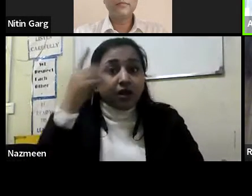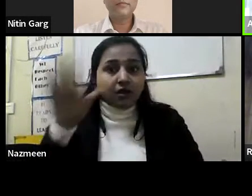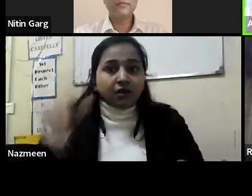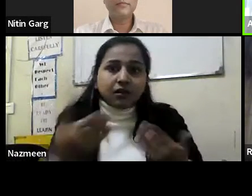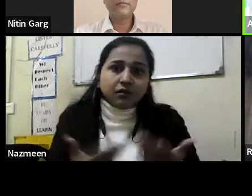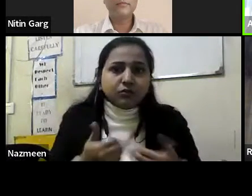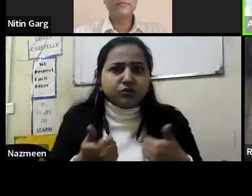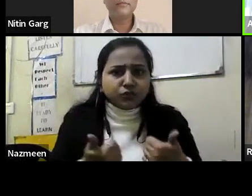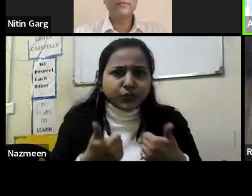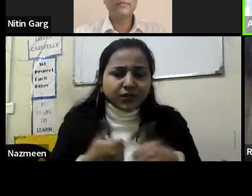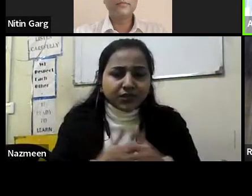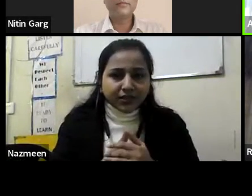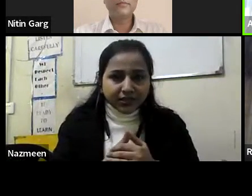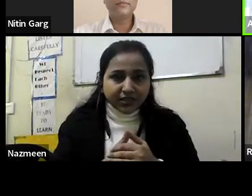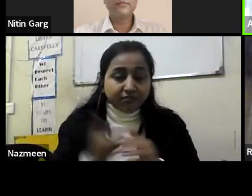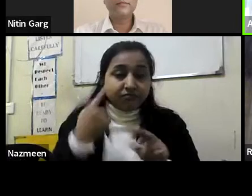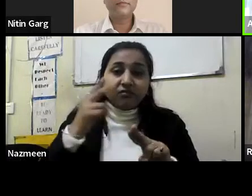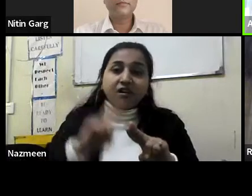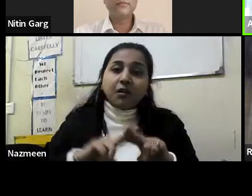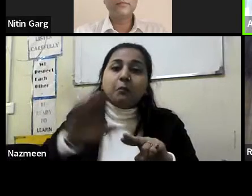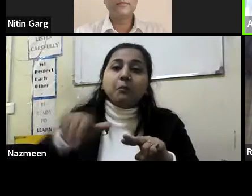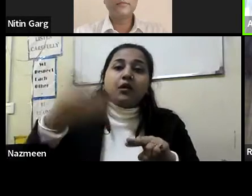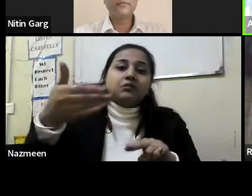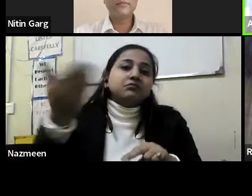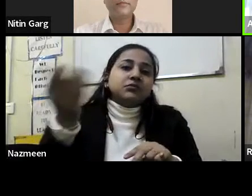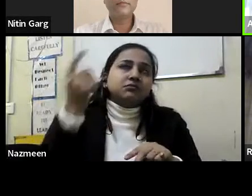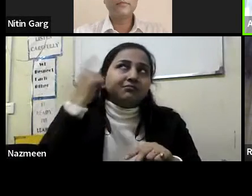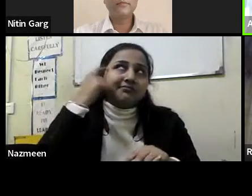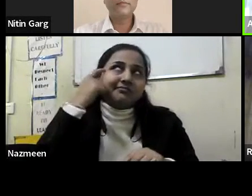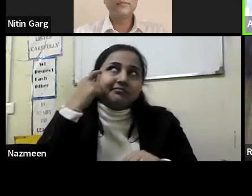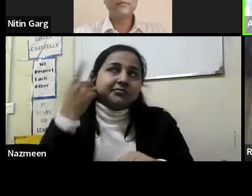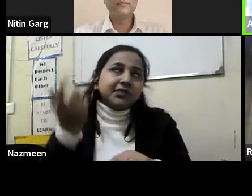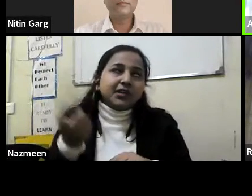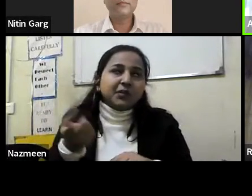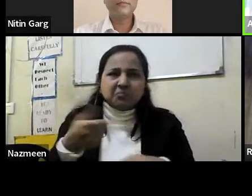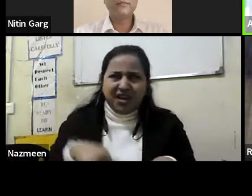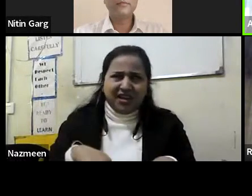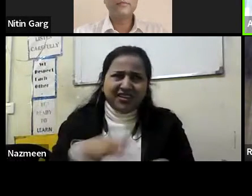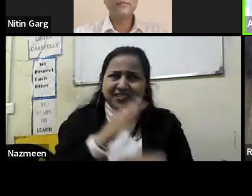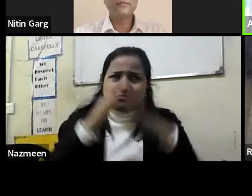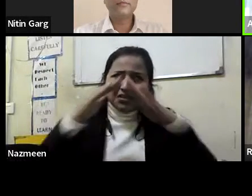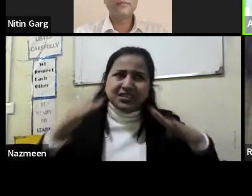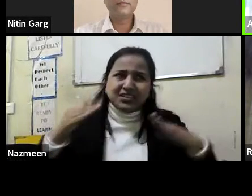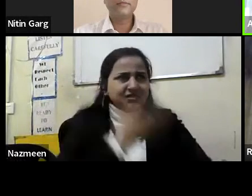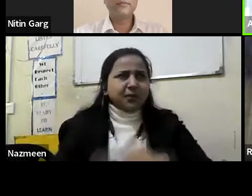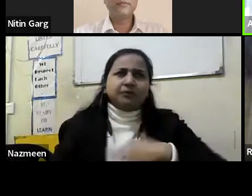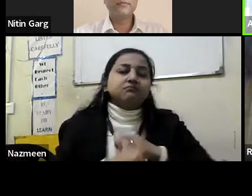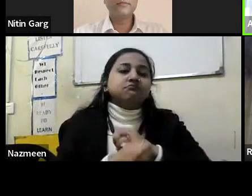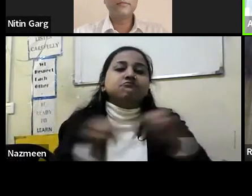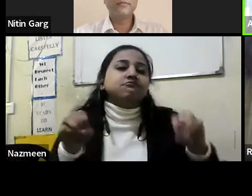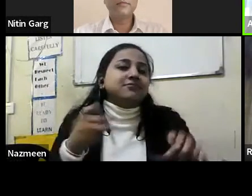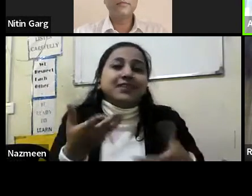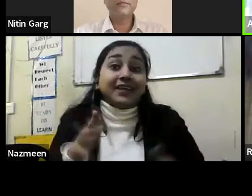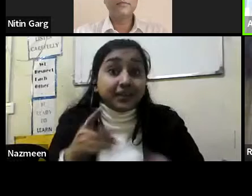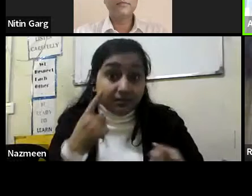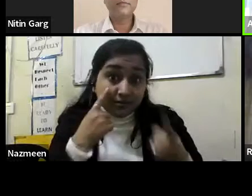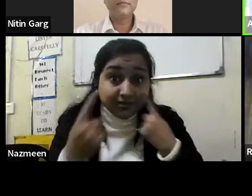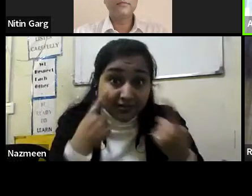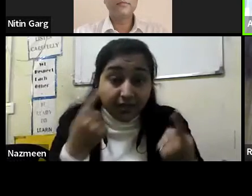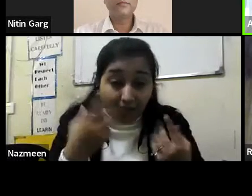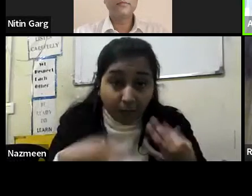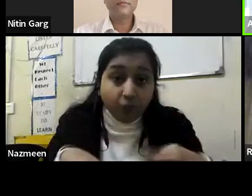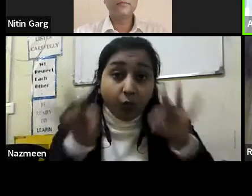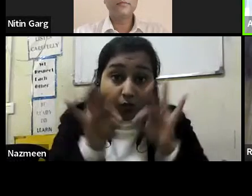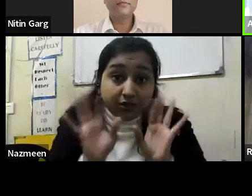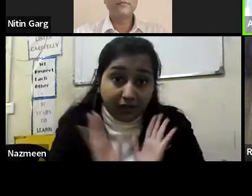तो हमारे घर में डिसेबिलिटी है ही नहीं, तो कैसे होगी इस बच्चे को, तो वो फिर उसमें देरी हो सकती है।